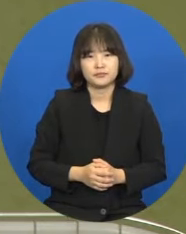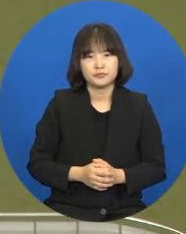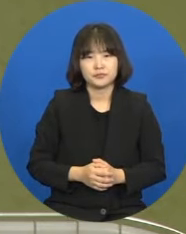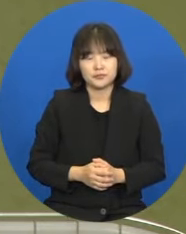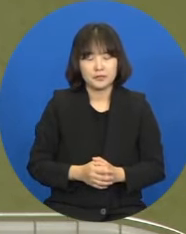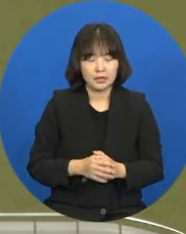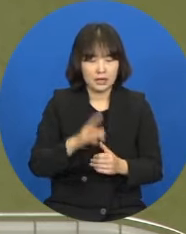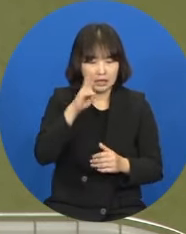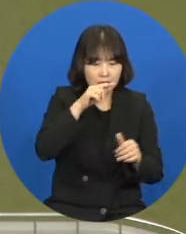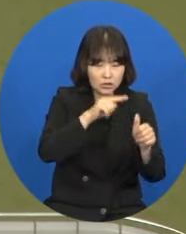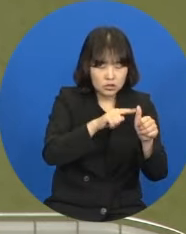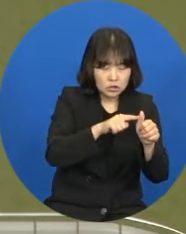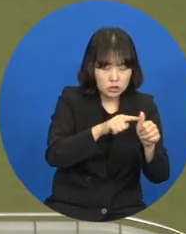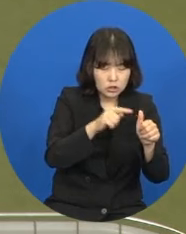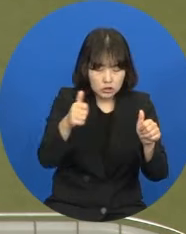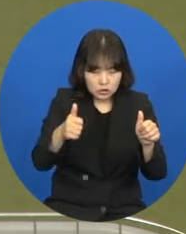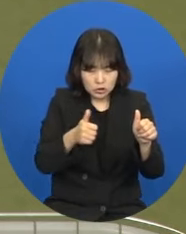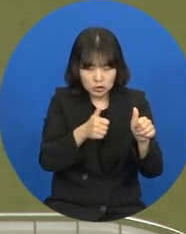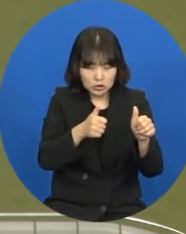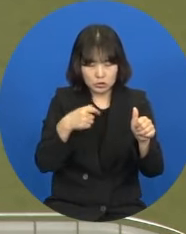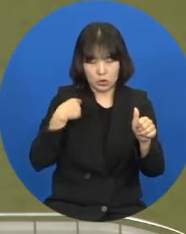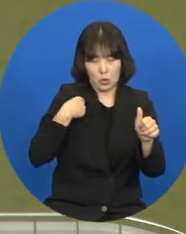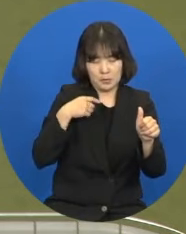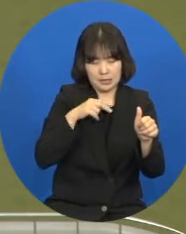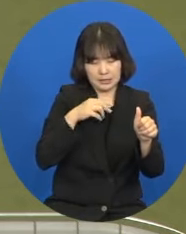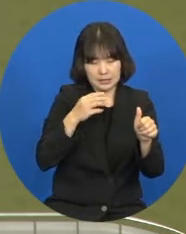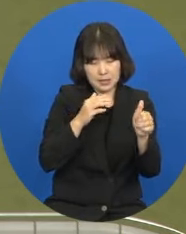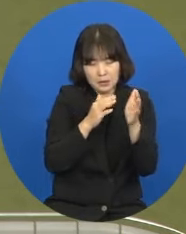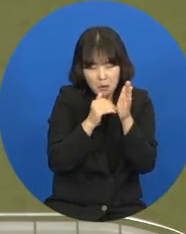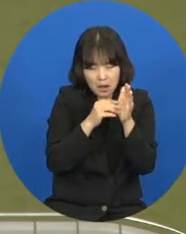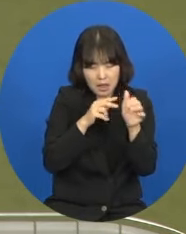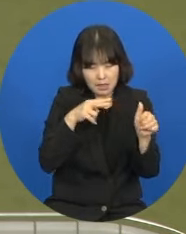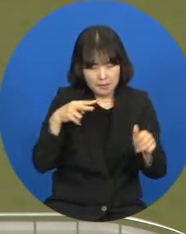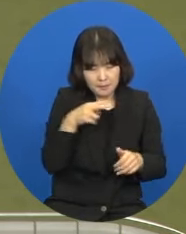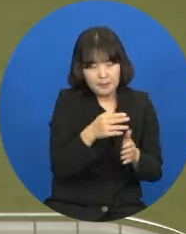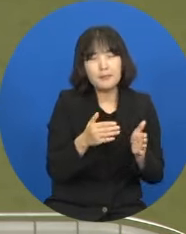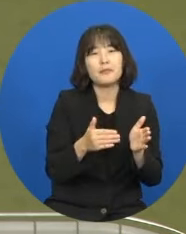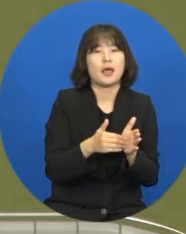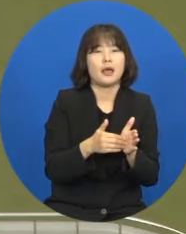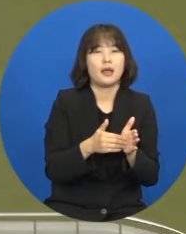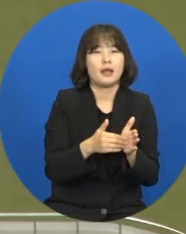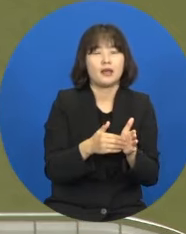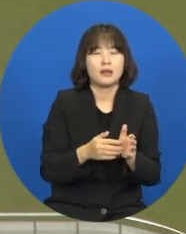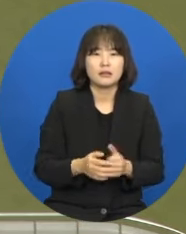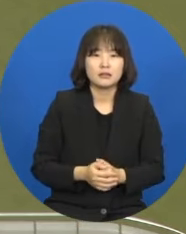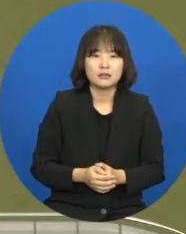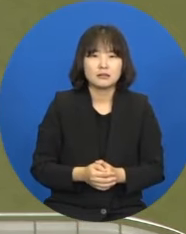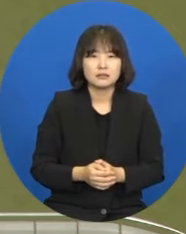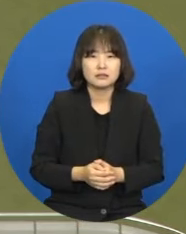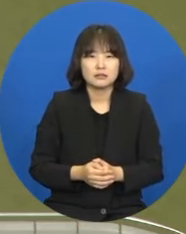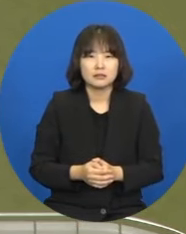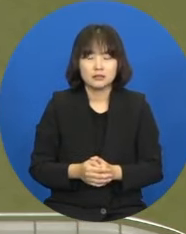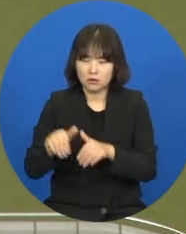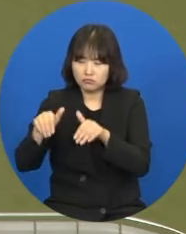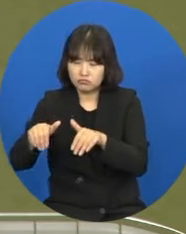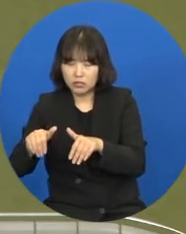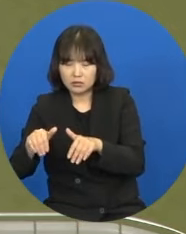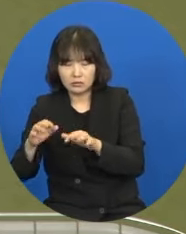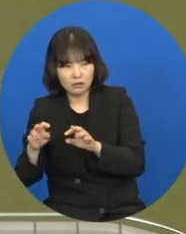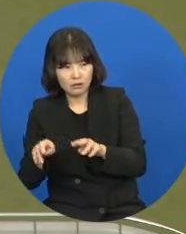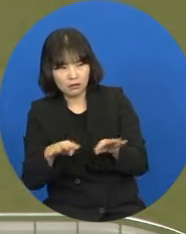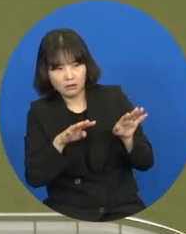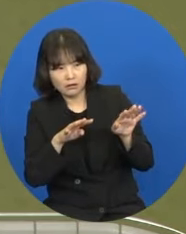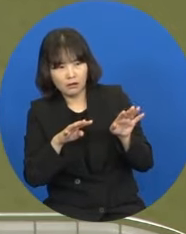옷자락만 싹 잘랐어 그걸 본이 다윗의 부하들의 반응 여러분 한번 상상해 보세요